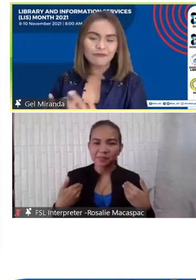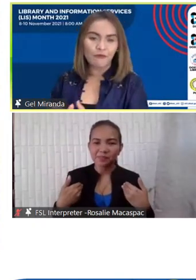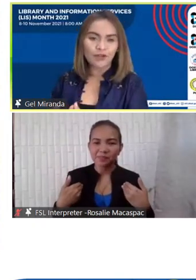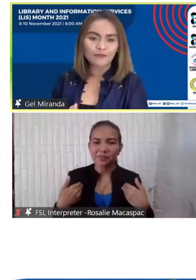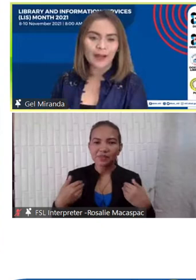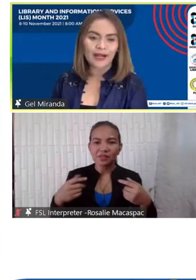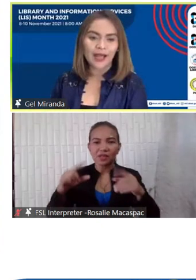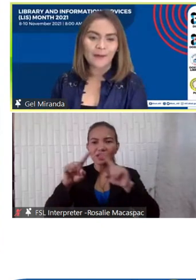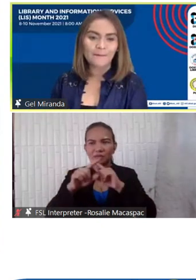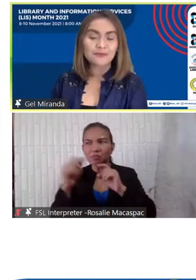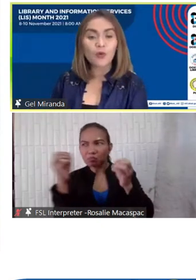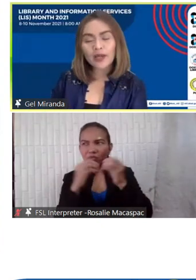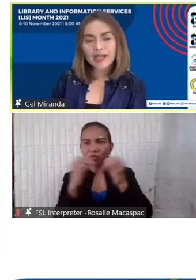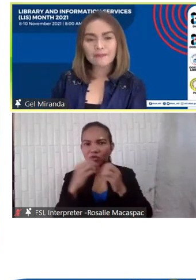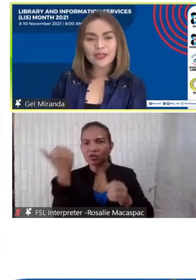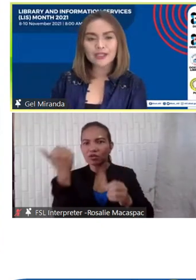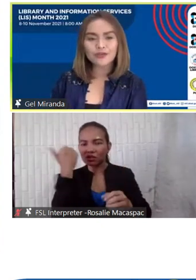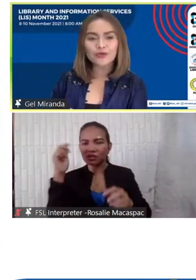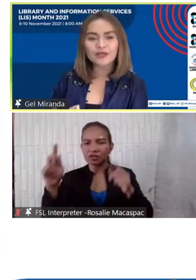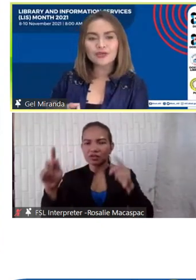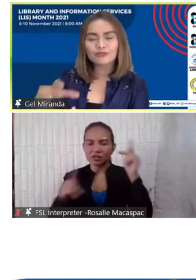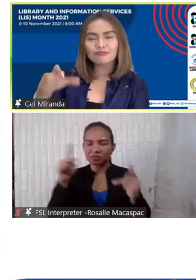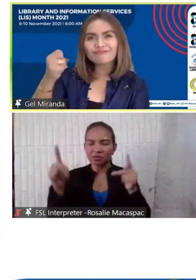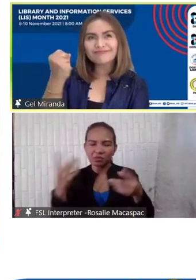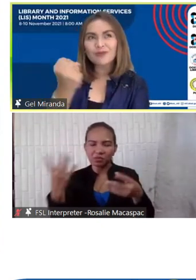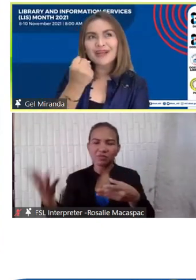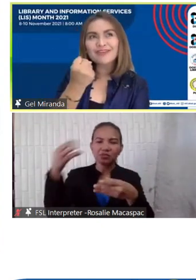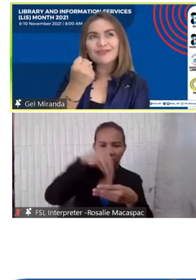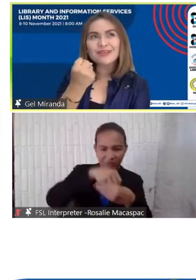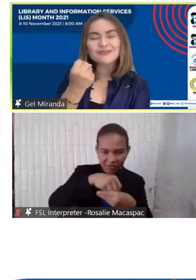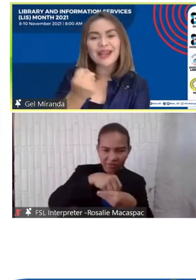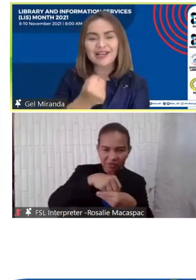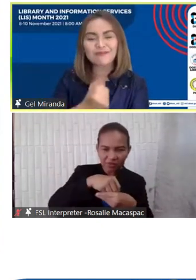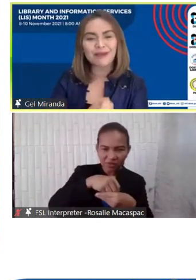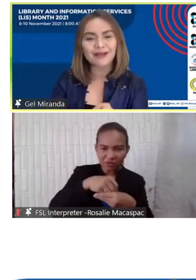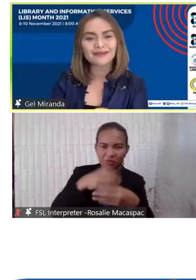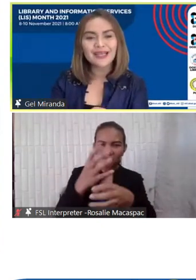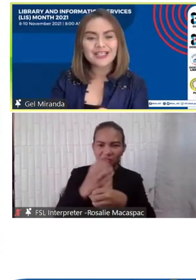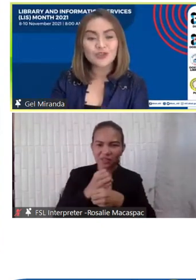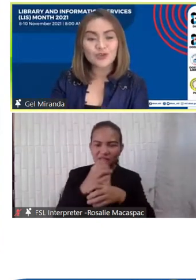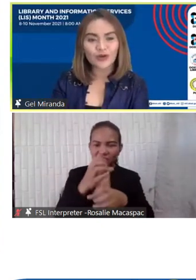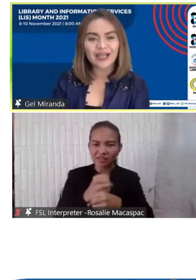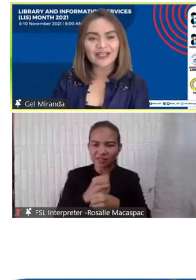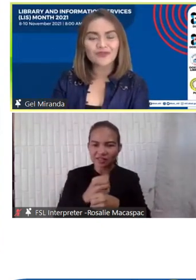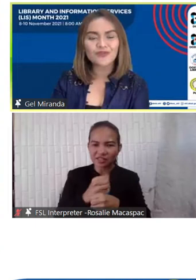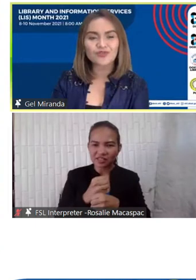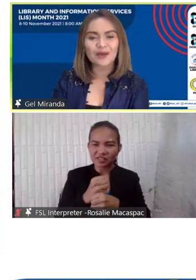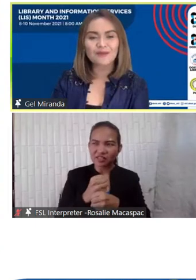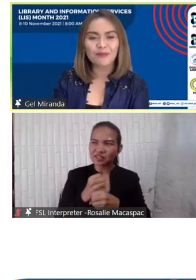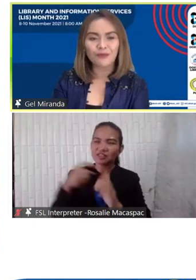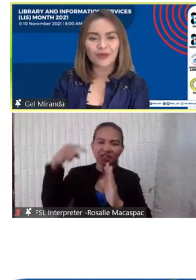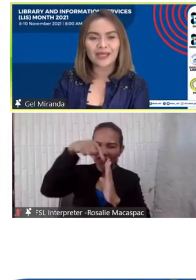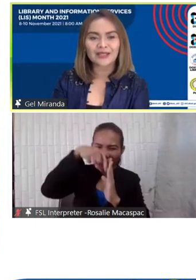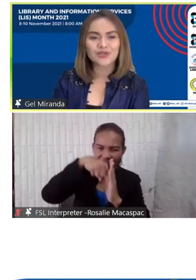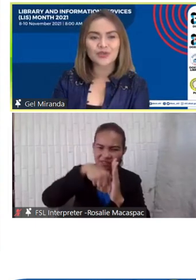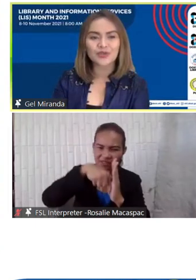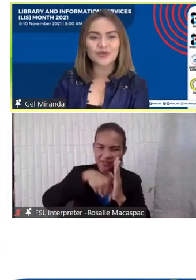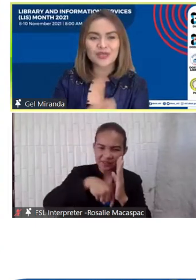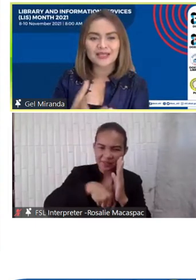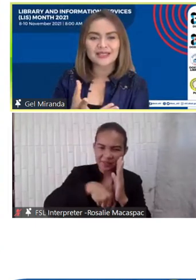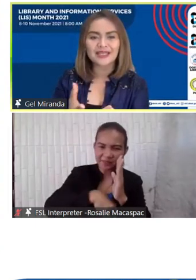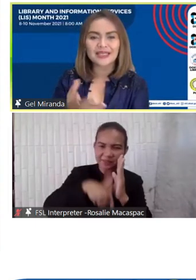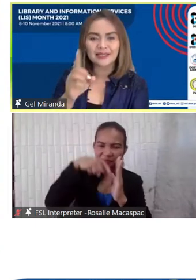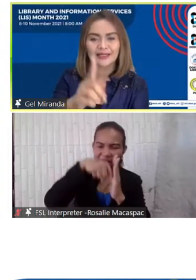na involved para mas makuha namin yung kumbaga yung mas malalim pang istorya na gusto namin buuin. So